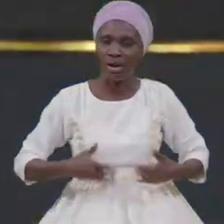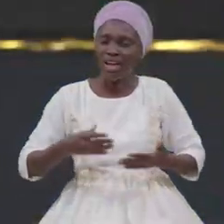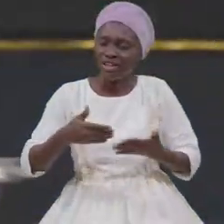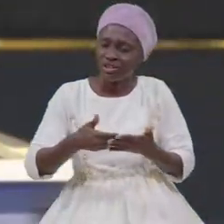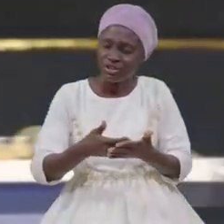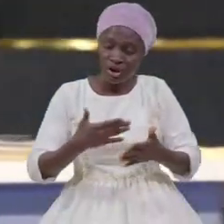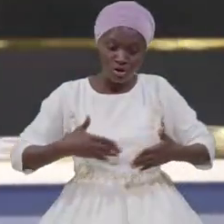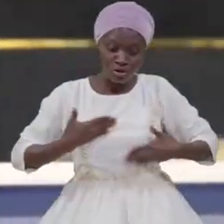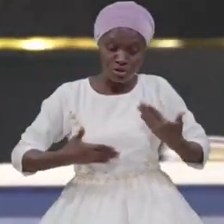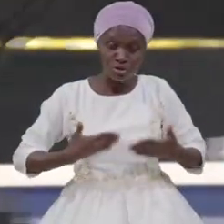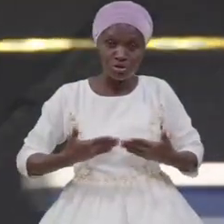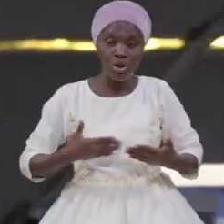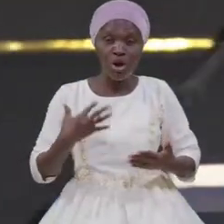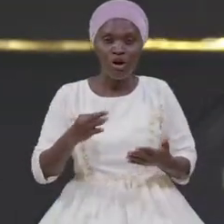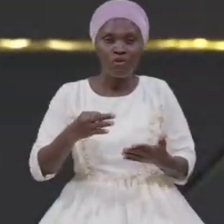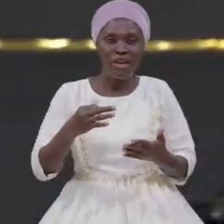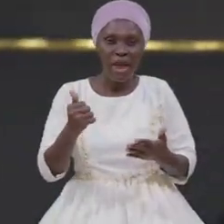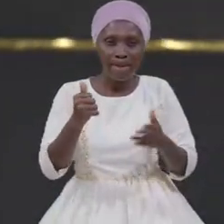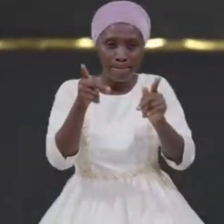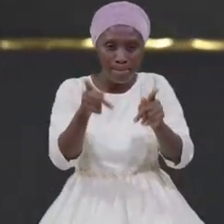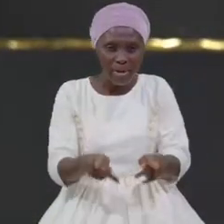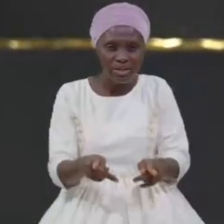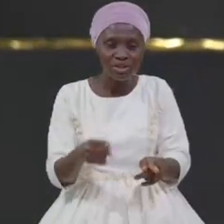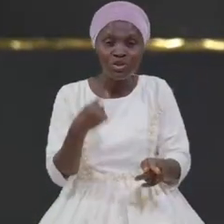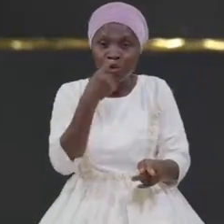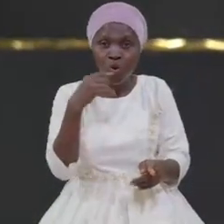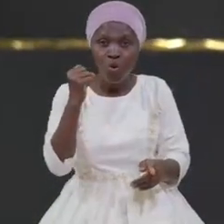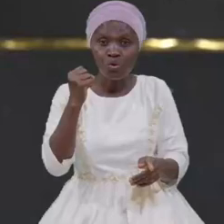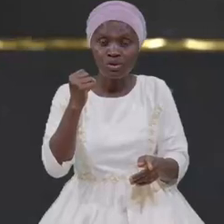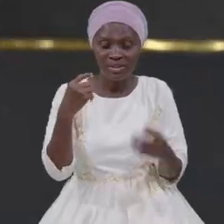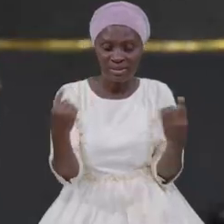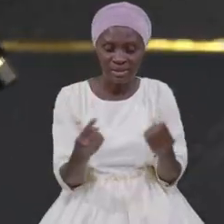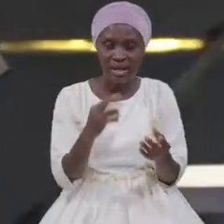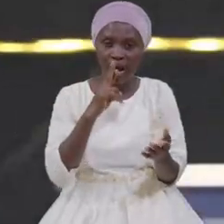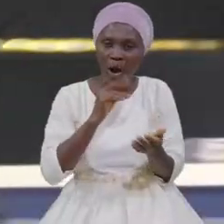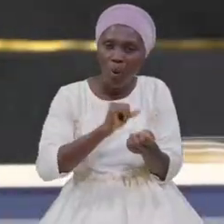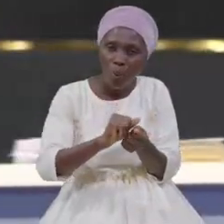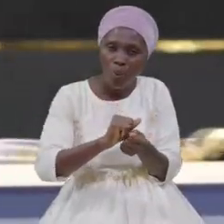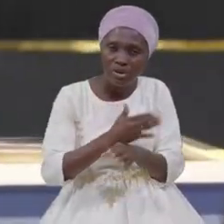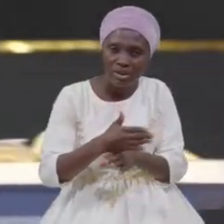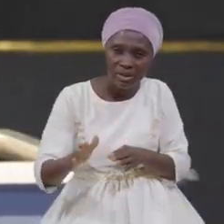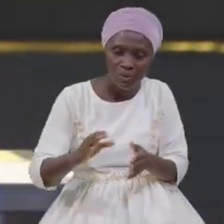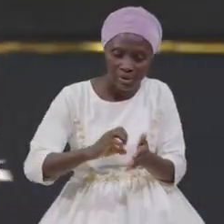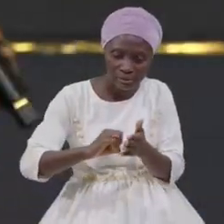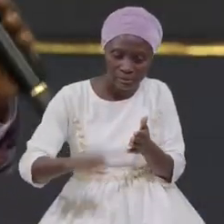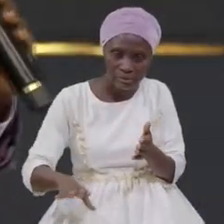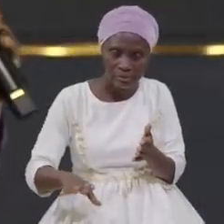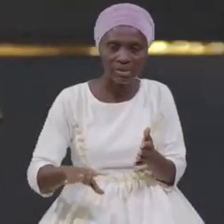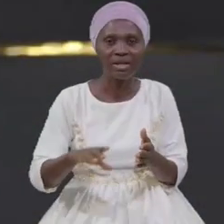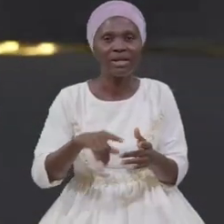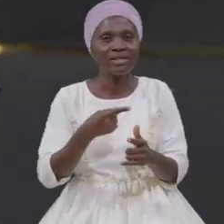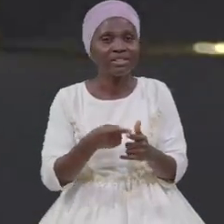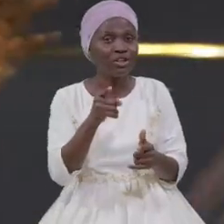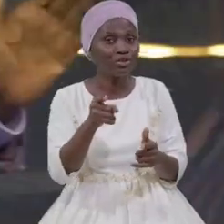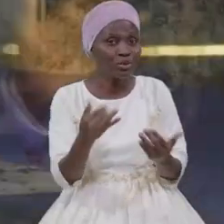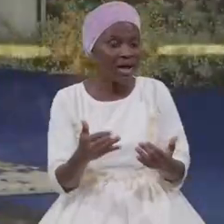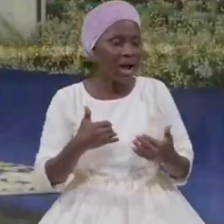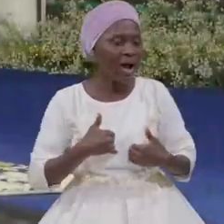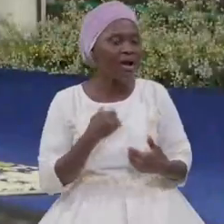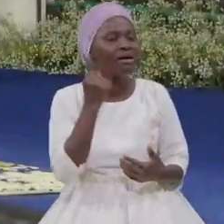d'une personne dont les péchés ont été lavés, ôtés. Et tu comprends